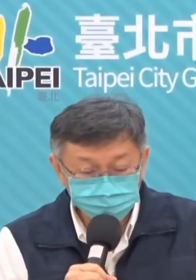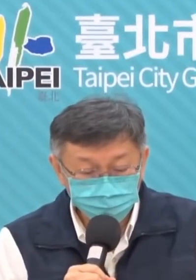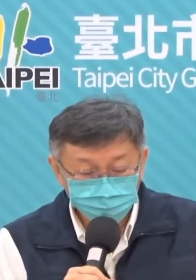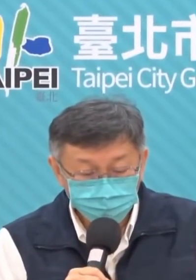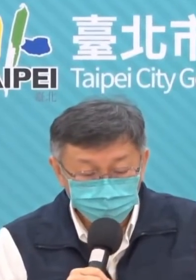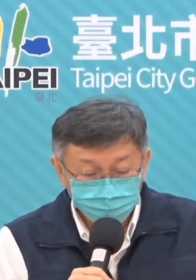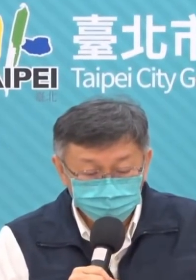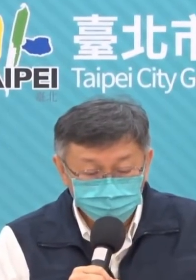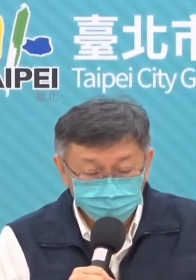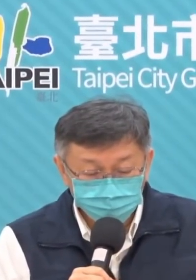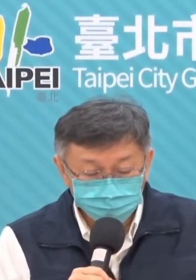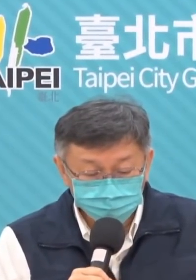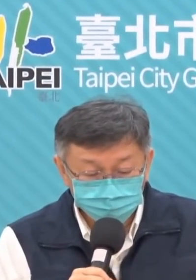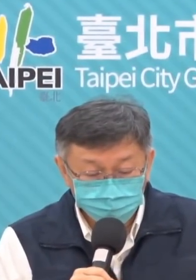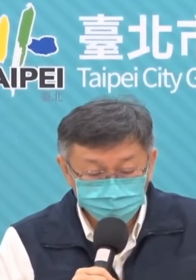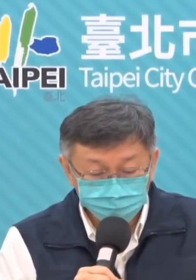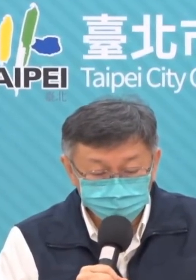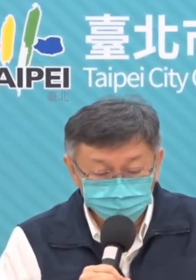是